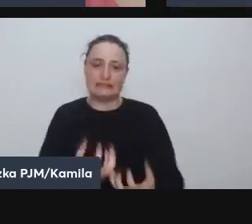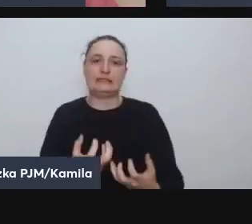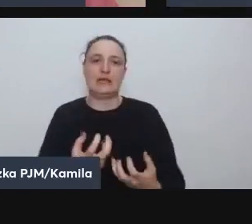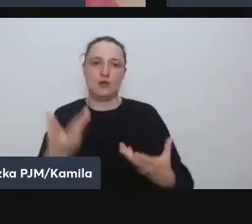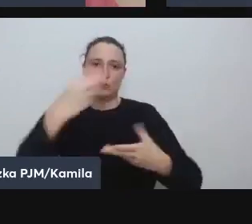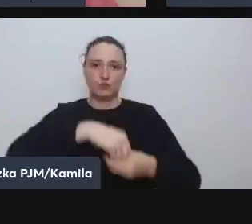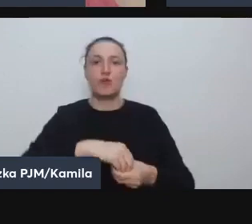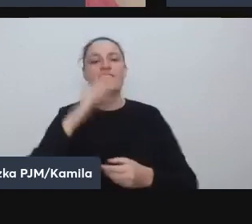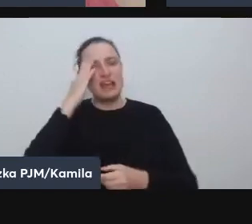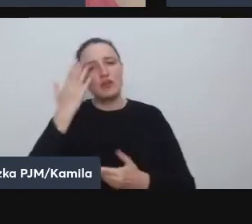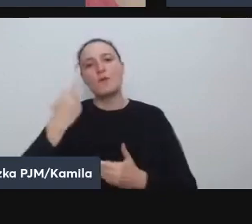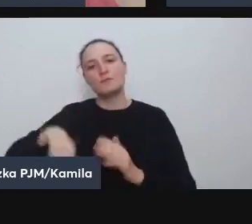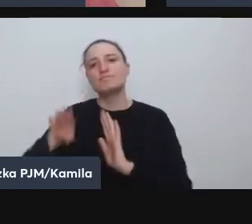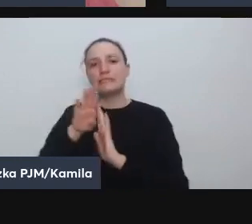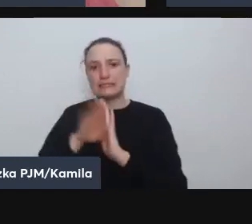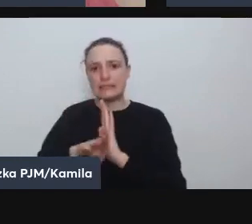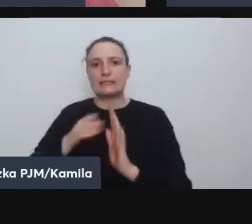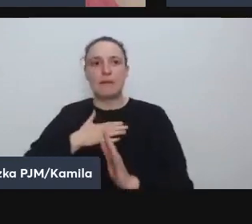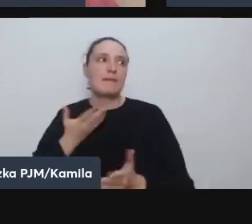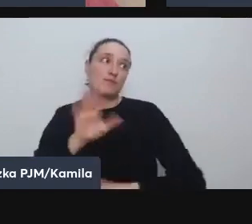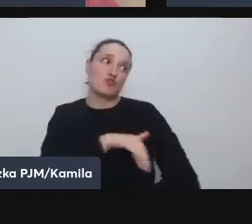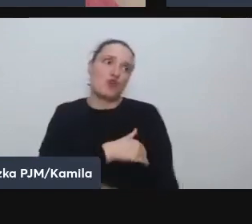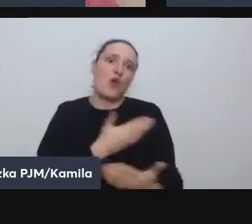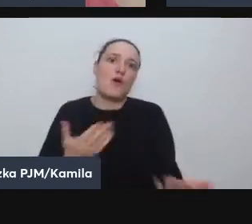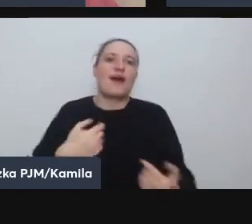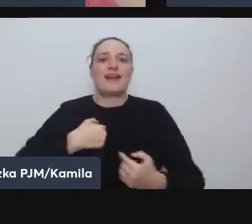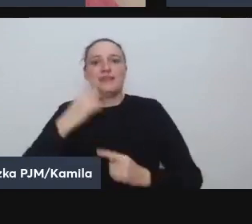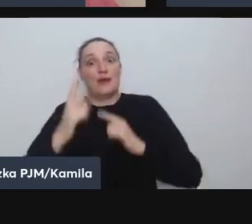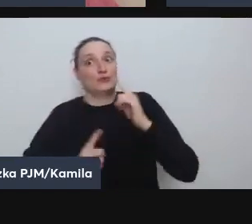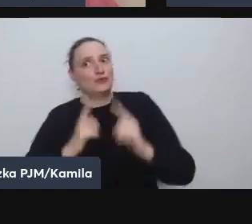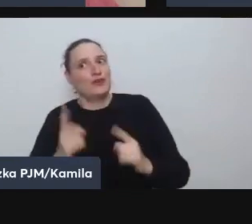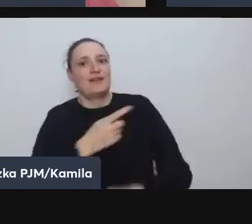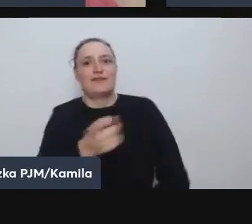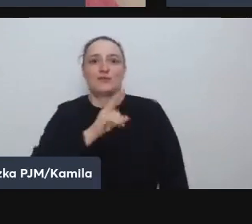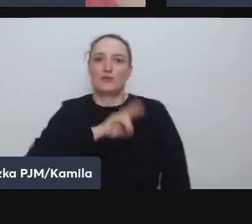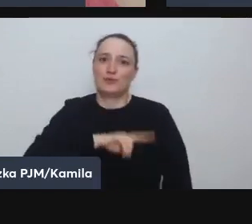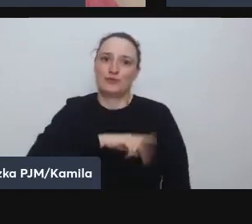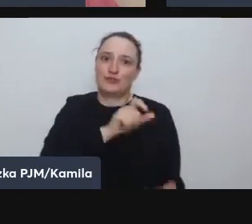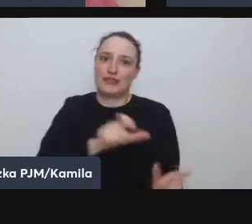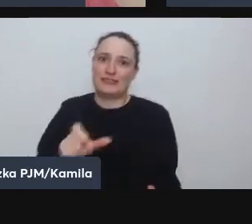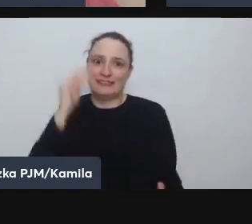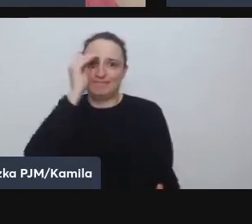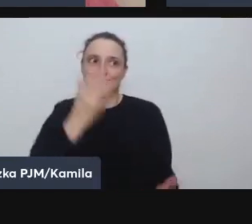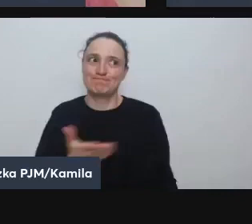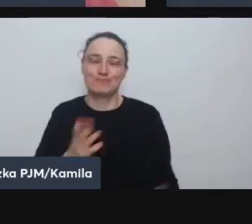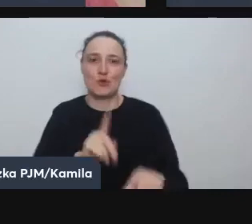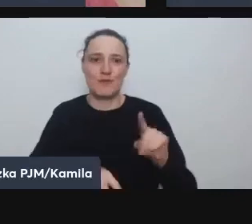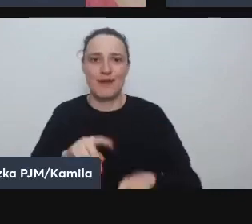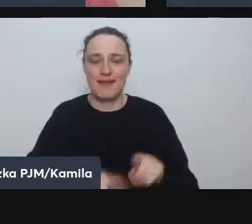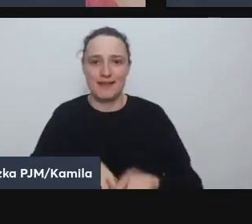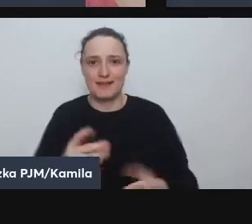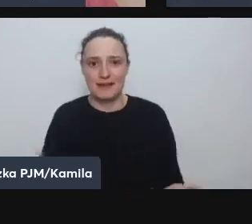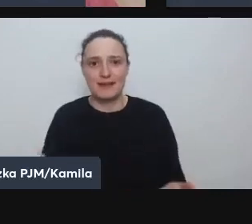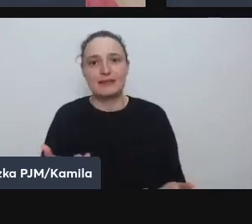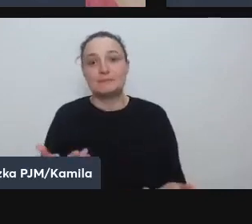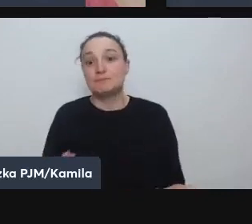pewne zasady, które nas tu obowiązują, bo jesteśmy w szkole, no ja jestem nauczycielką, wy jesteście uczniami, uczennicami, to jest, nie, i tak dalej, nie wiem,